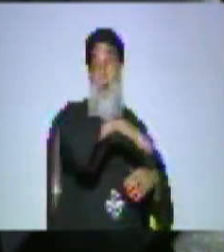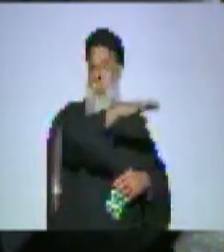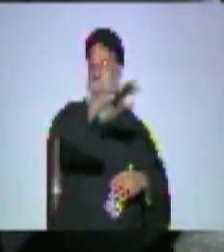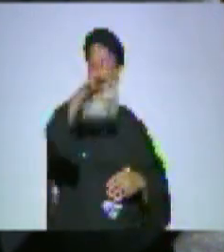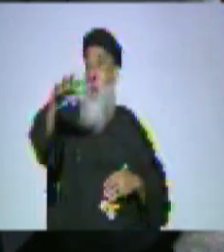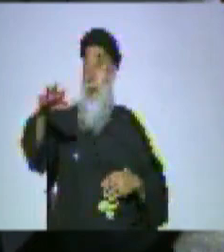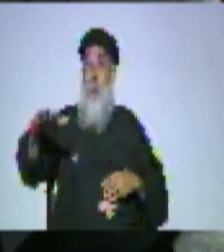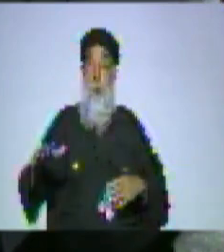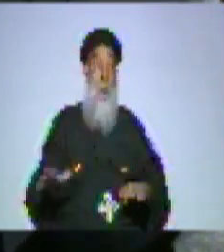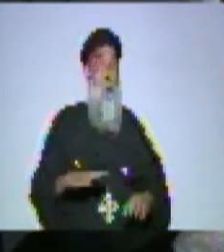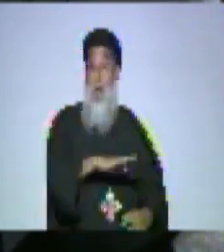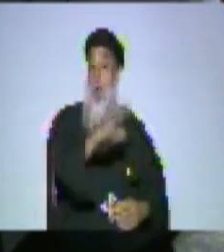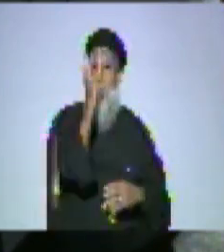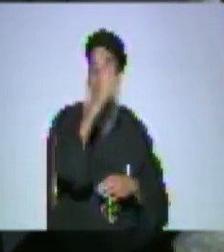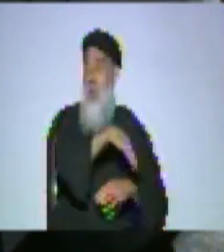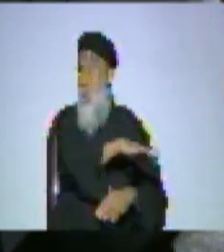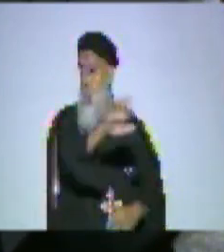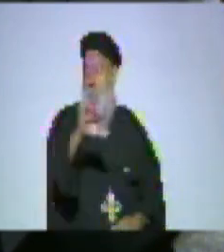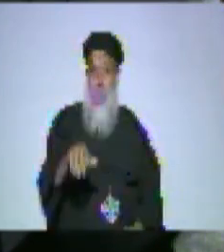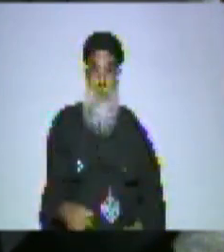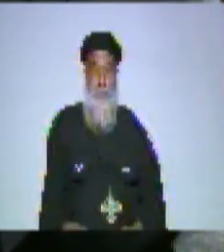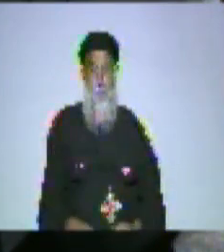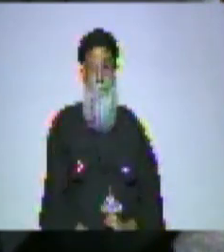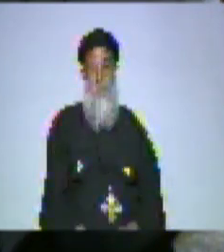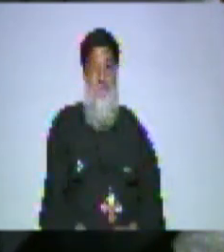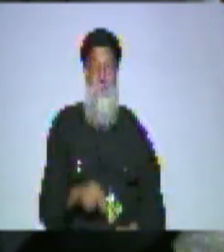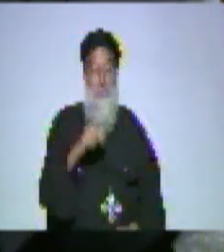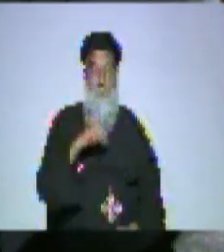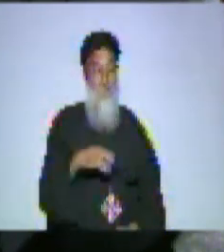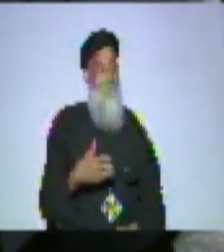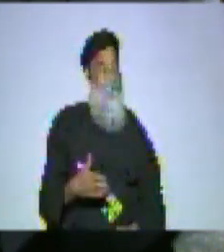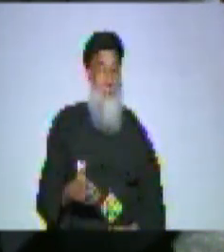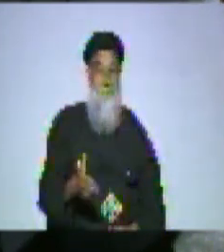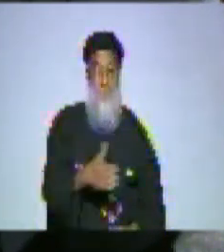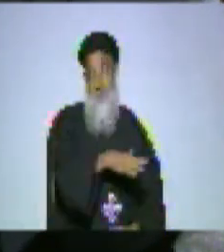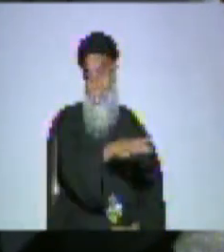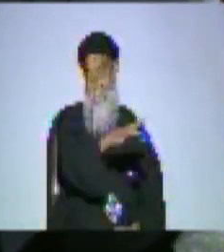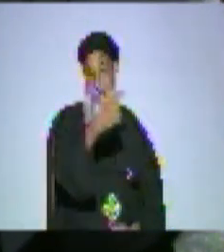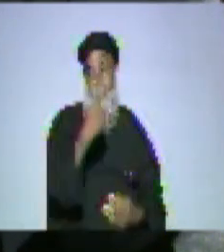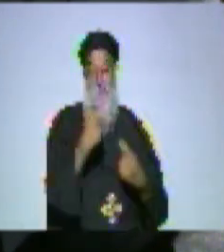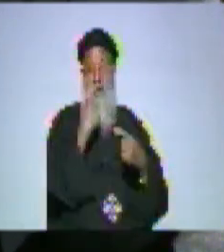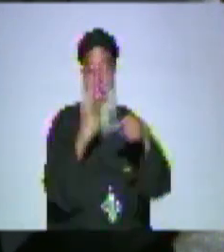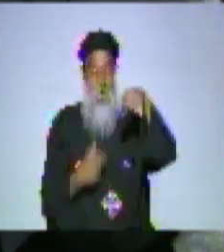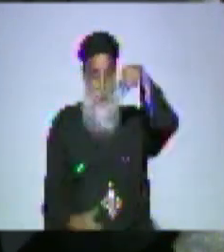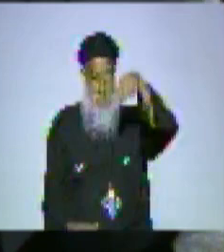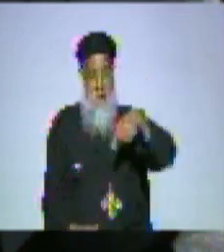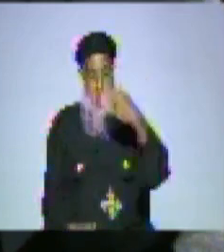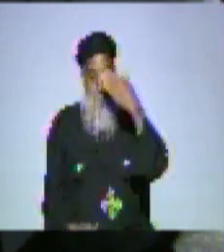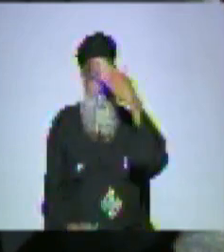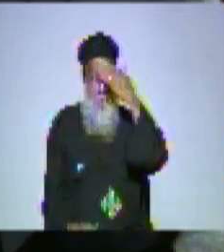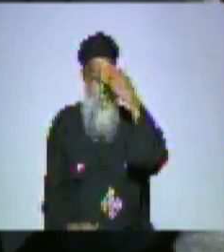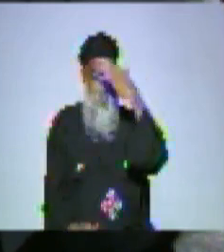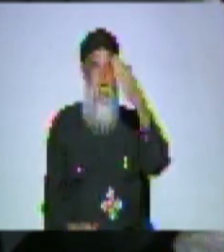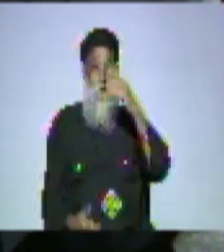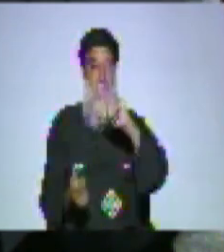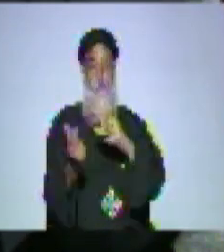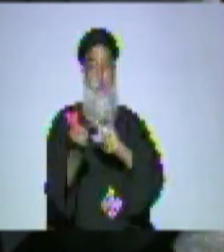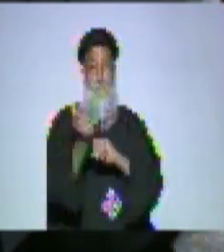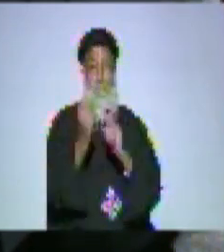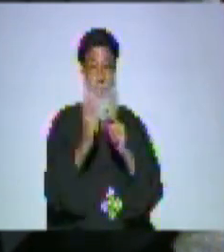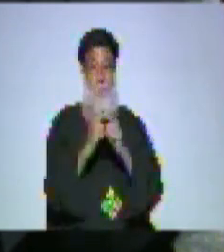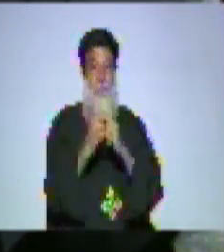ونبات الحقل يعني كل شيء اطلبوا عن الزروع والعجب ونبات الحقل في هذه السنه لكي يباركها المسيحي لها